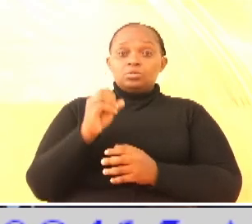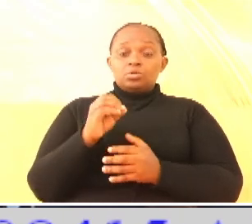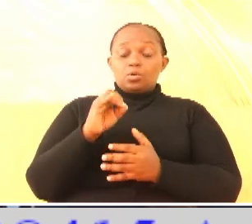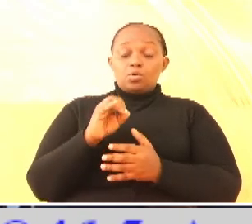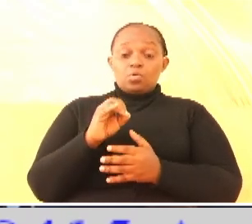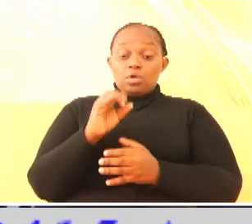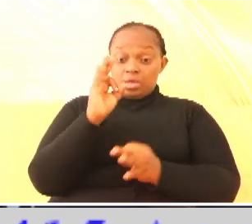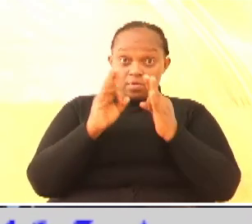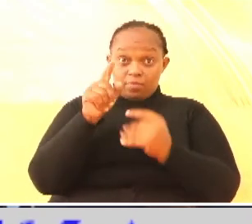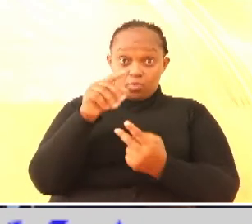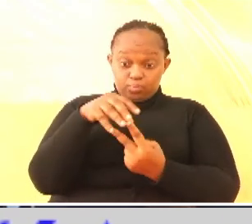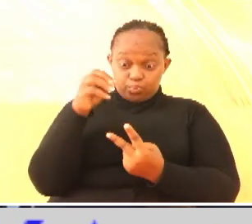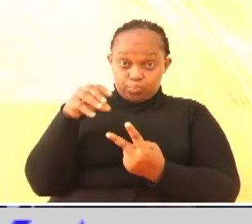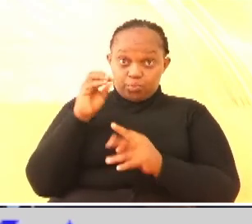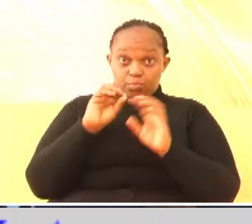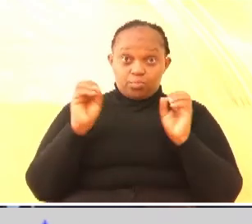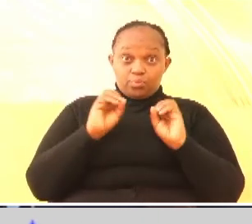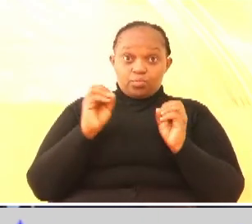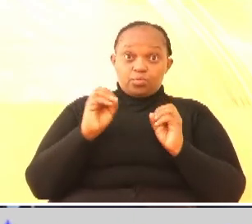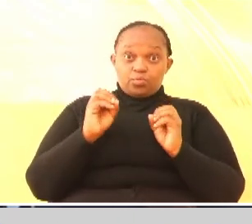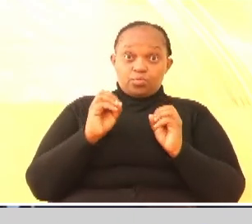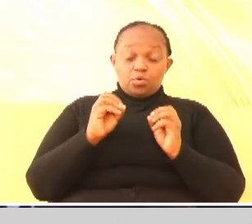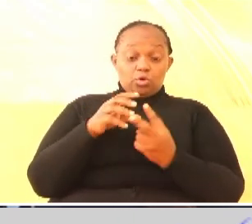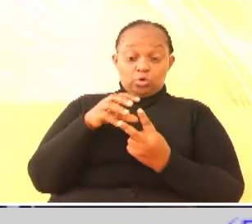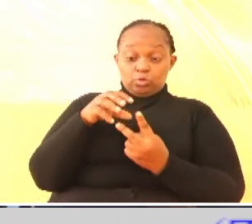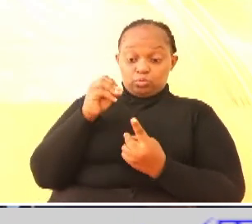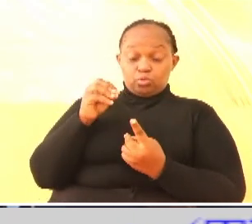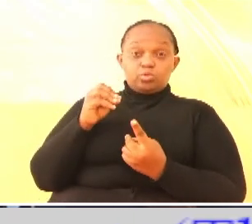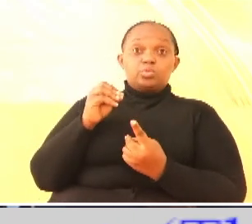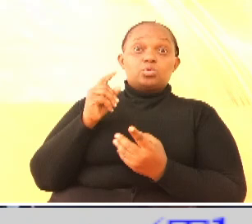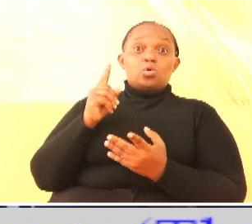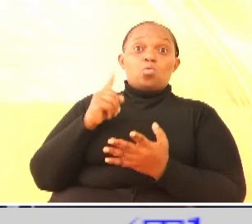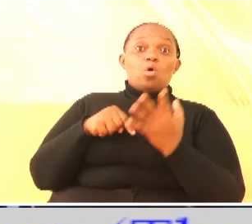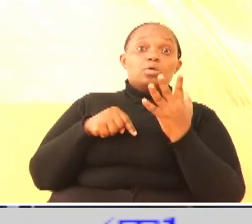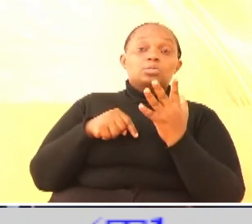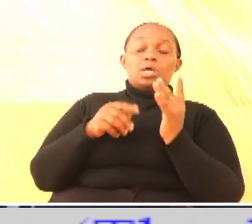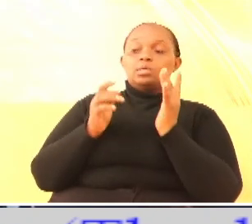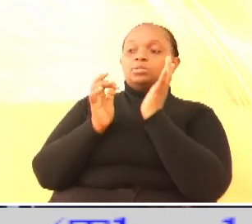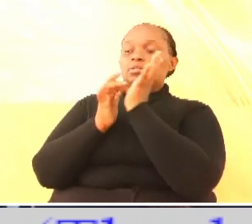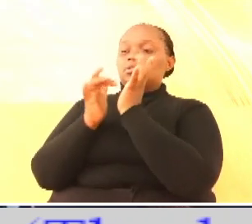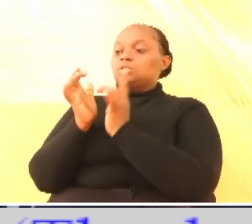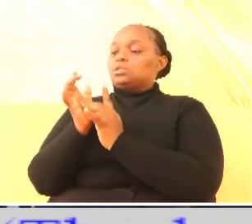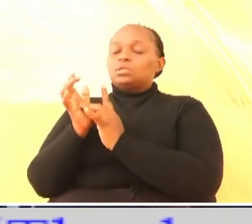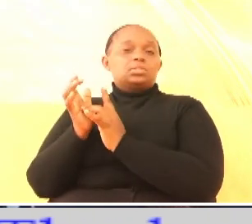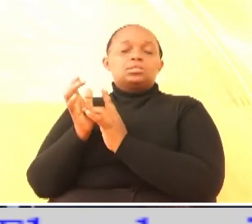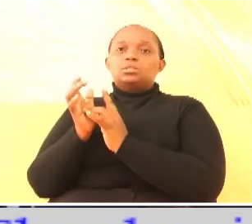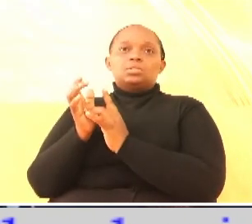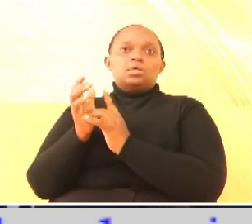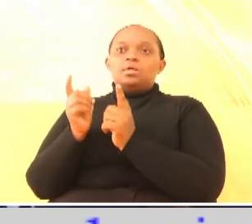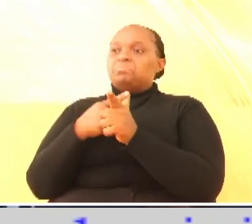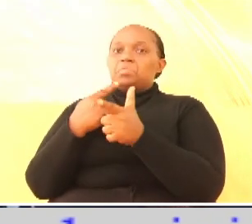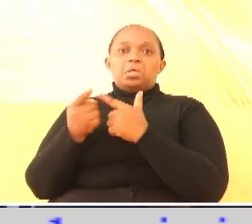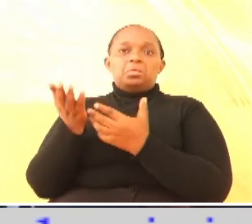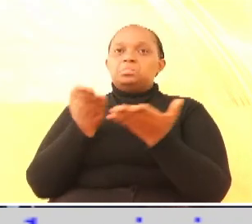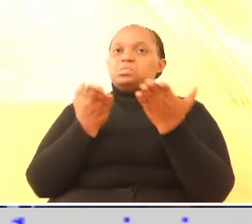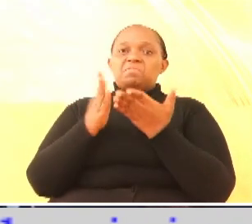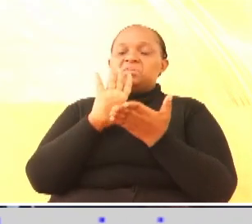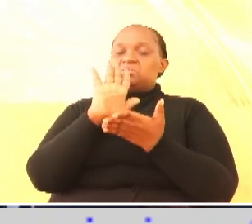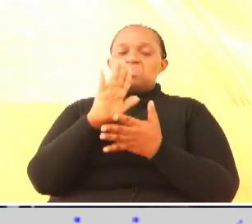kuchagua, na kuchagua Yesu Kristo, huduma yetu haifai. Namba mbili,